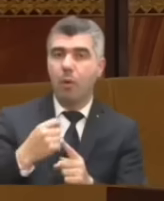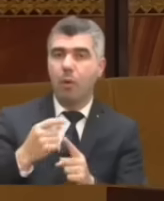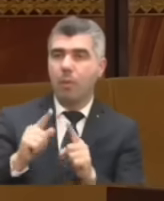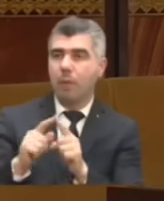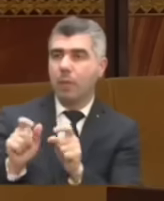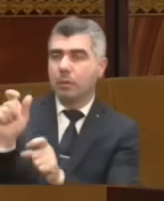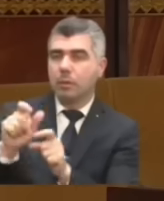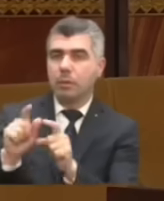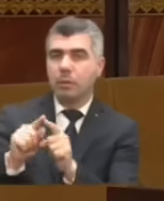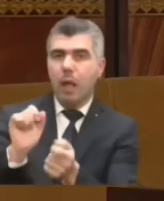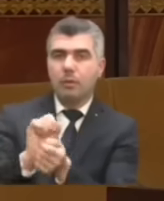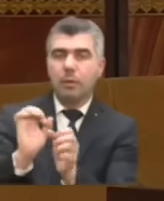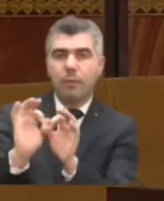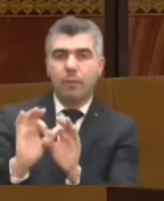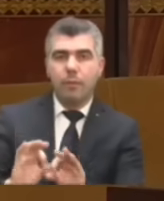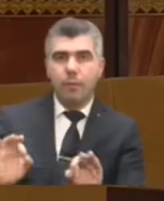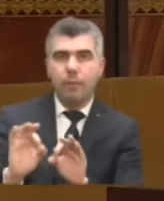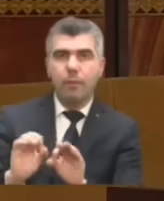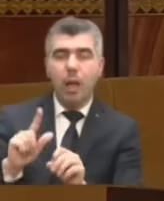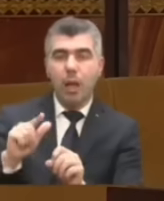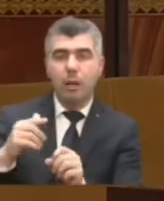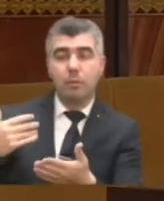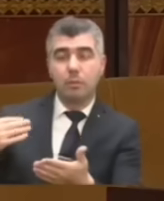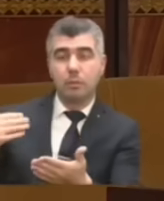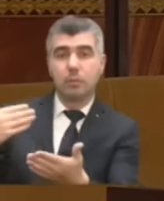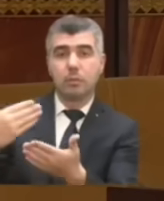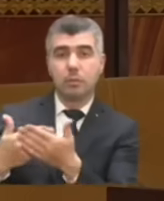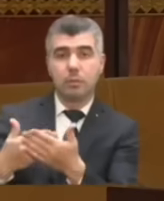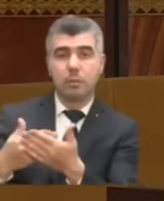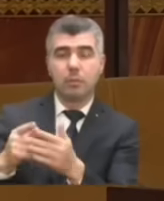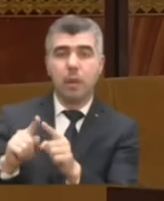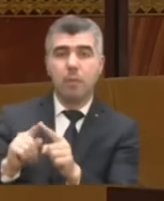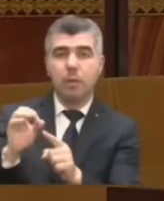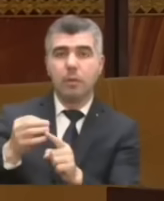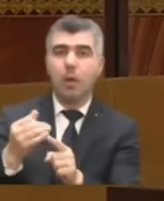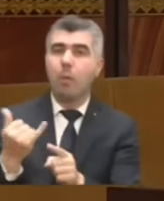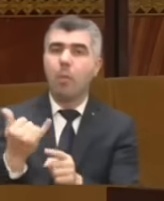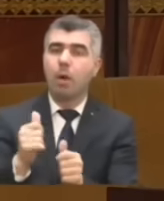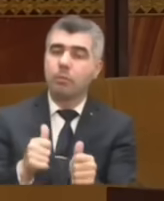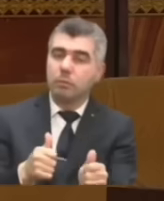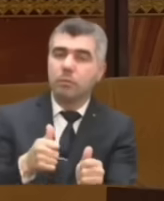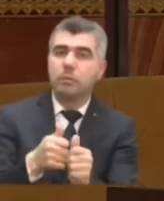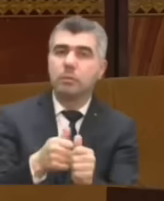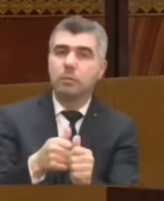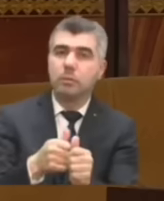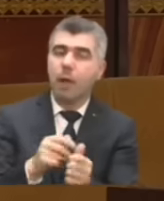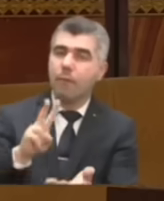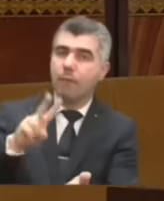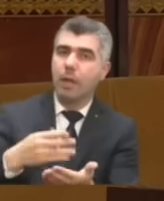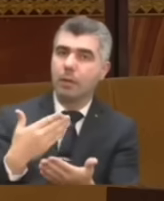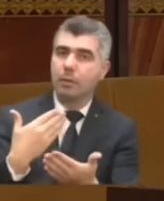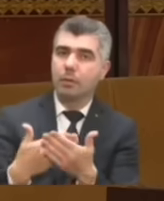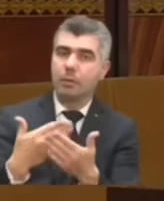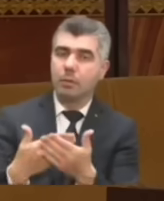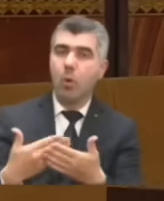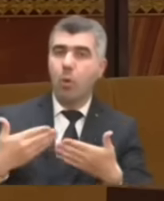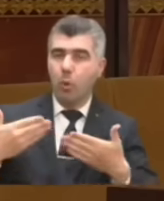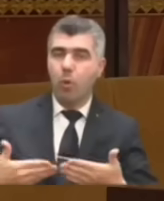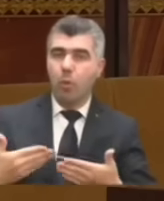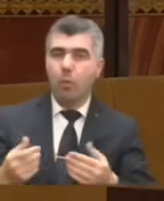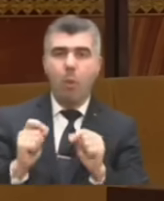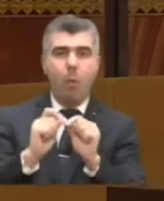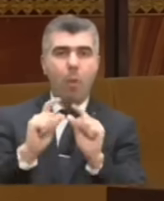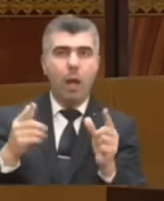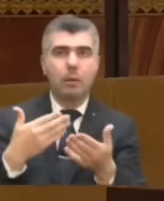الوزير، نذكركم بأن لها سنون، هو صنوها ورفيقها وهو مبدأ الشرعية. اليوم الظاهرة موجودة ولكم